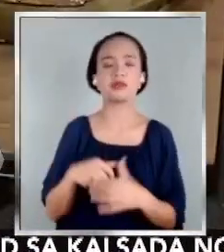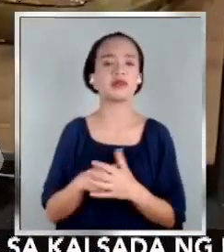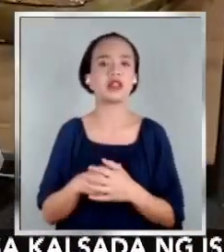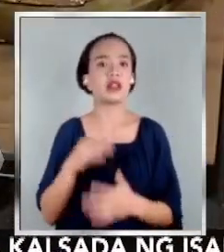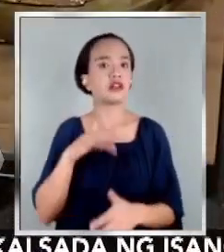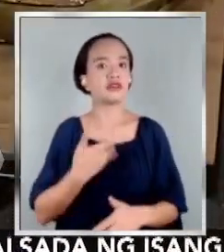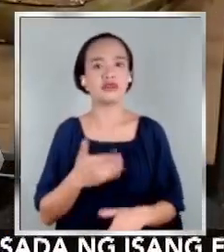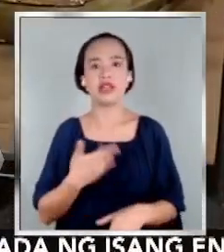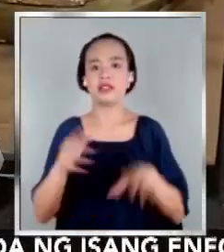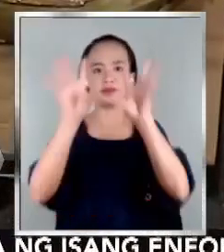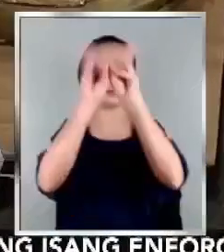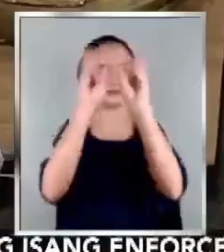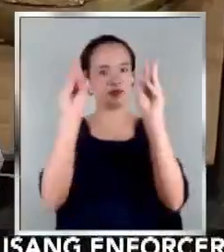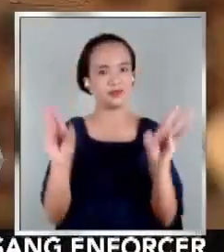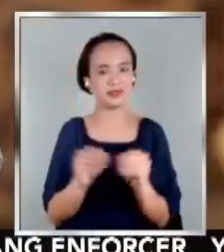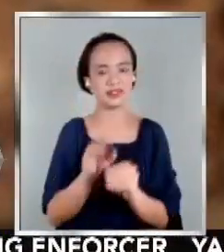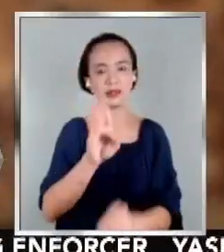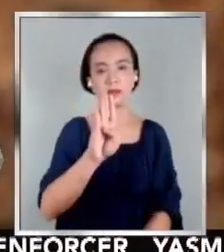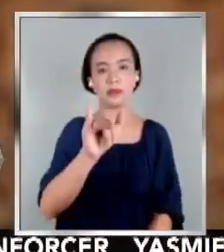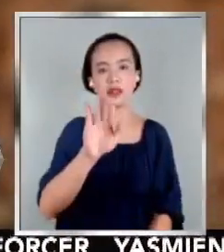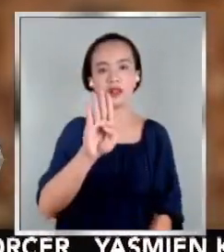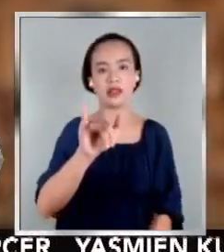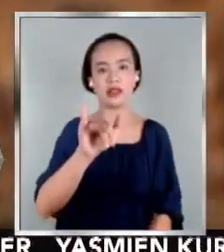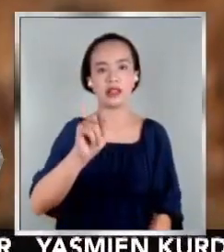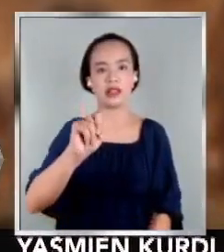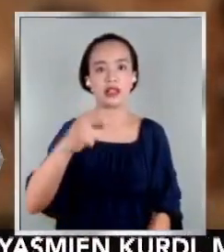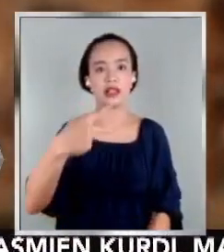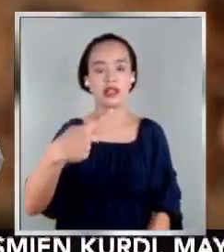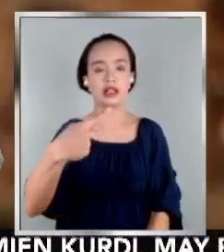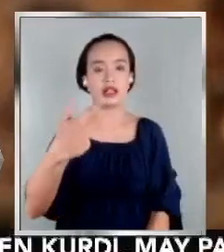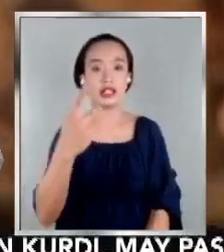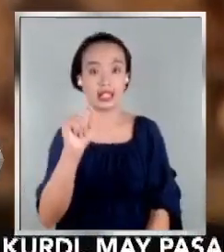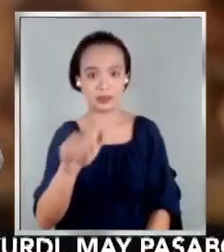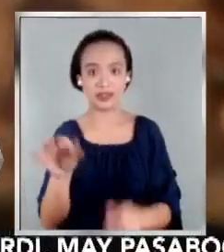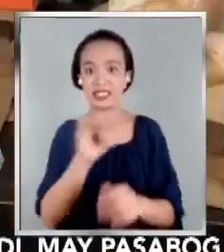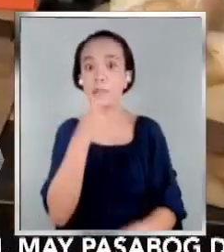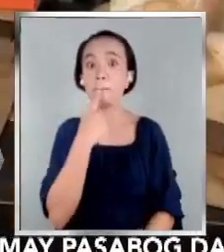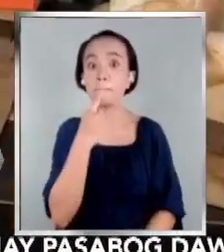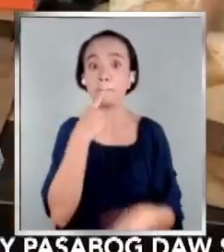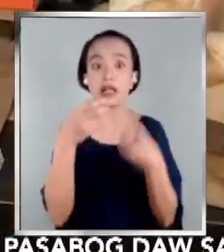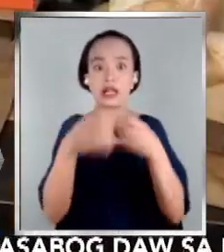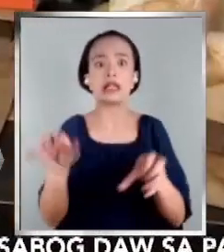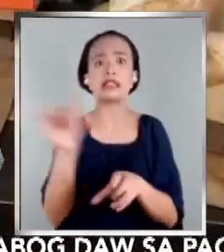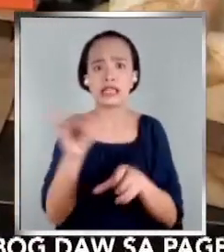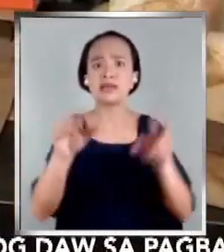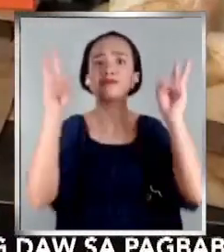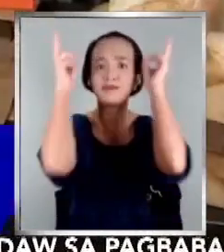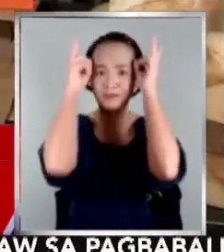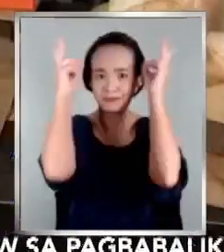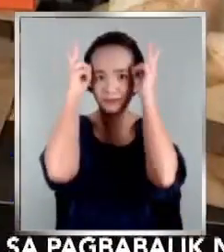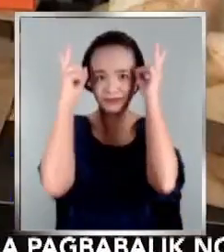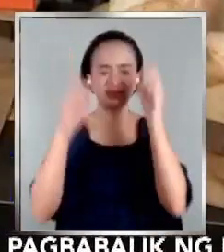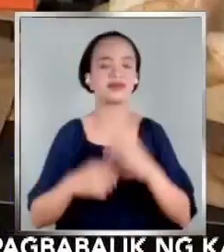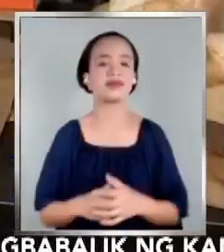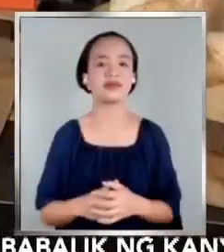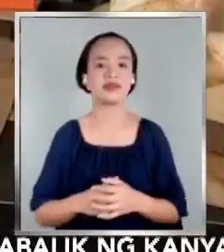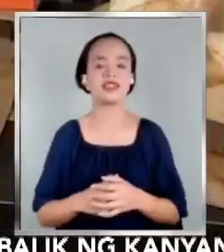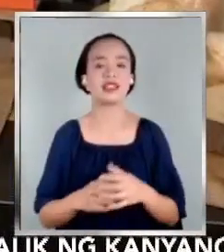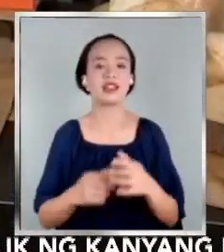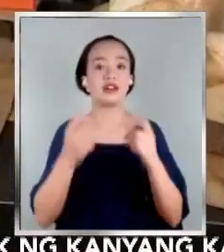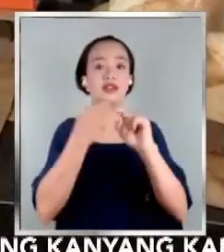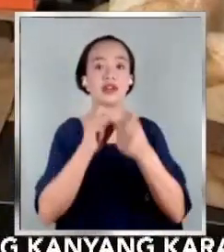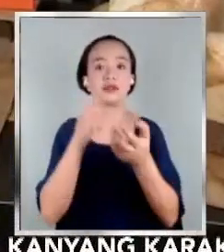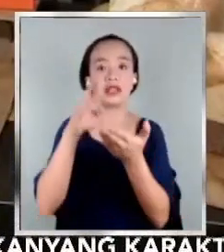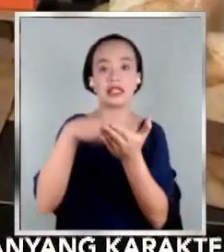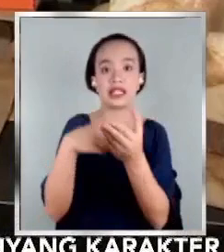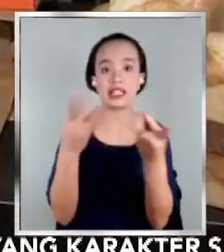kanilang bibingka. Pati ang tila itlog na pula sa ibabaw, vegan din. It's made of rice flour. And then the egg